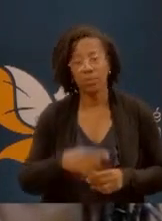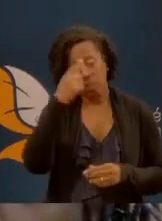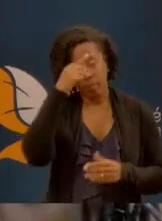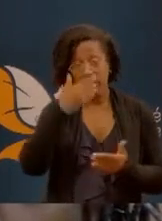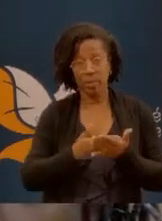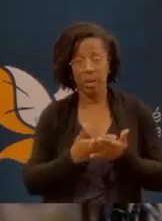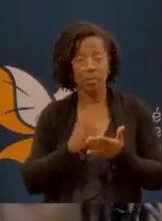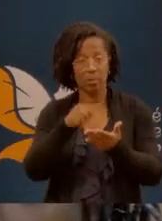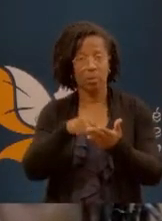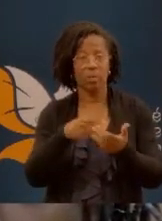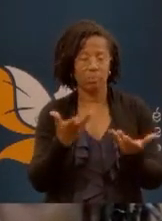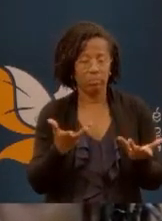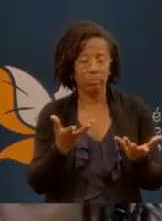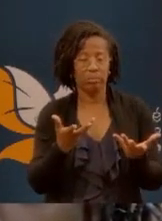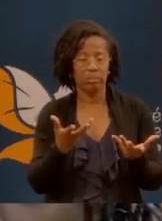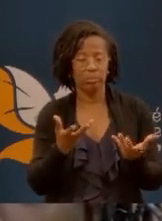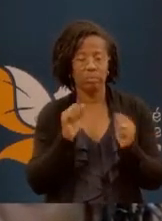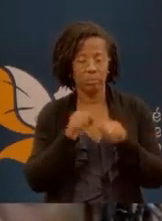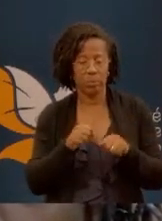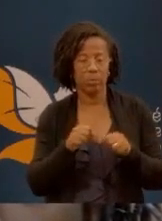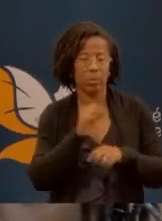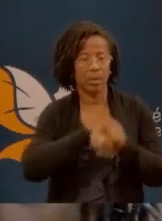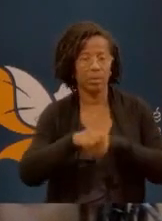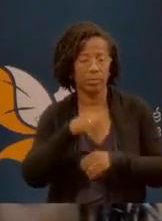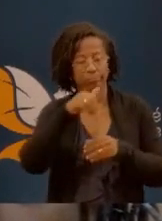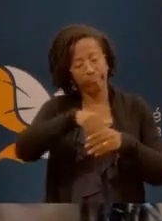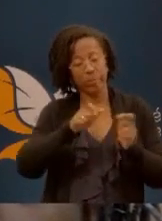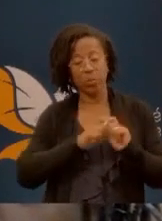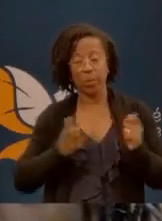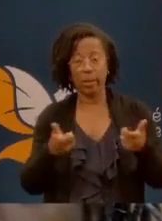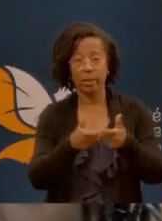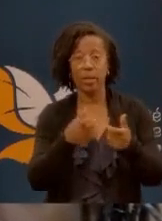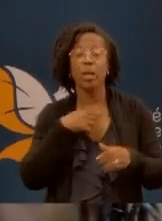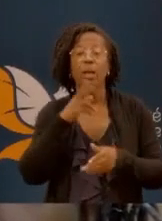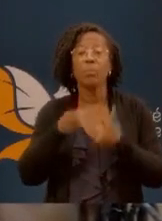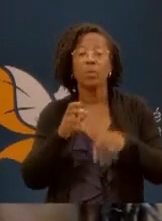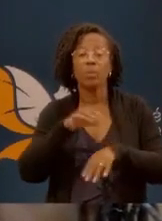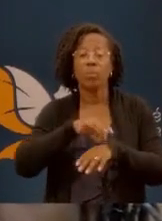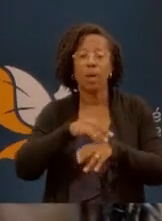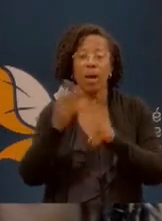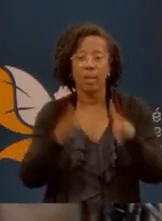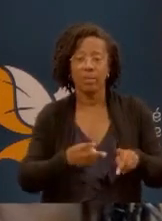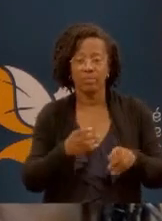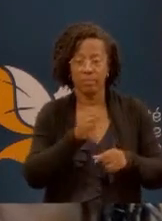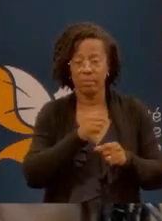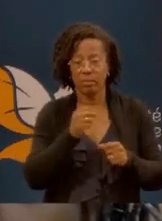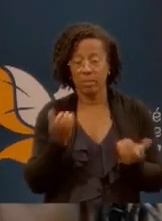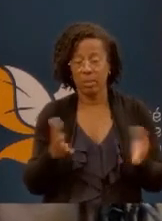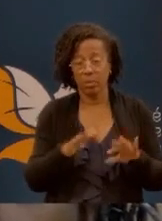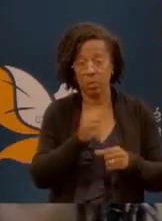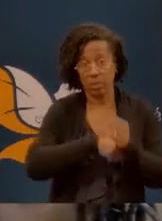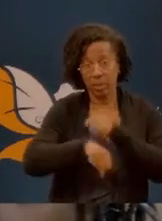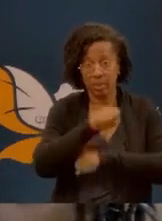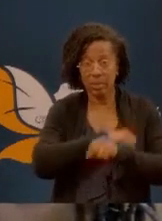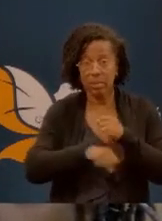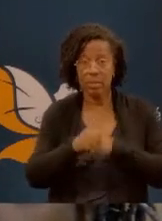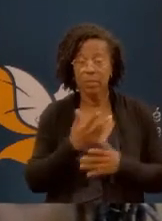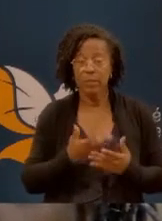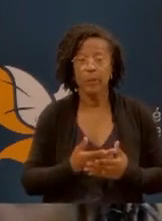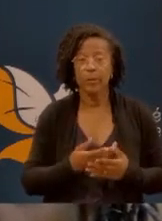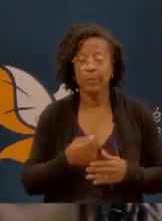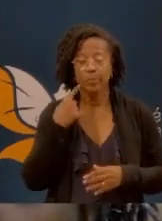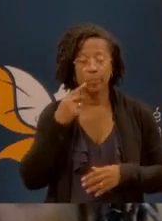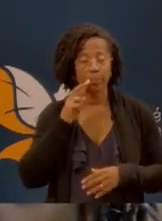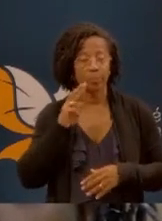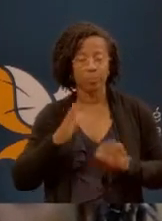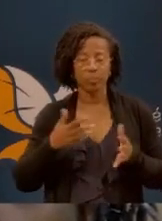qu'il faut. Peut-être que le moment est venu de faire une réunion pour voir comment l'ensemble